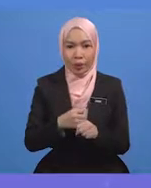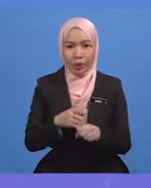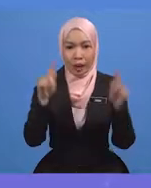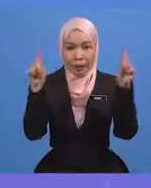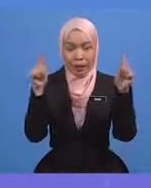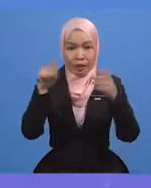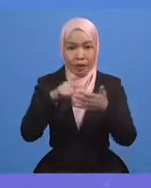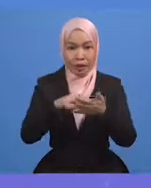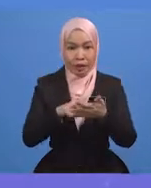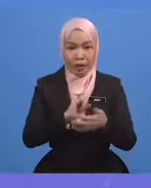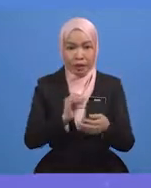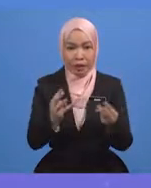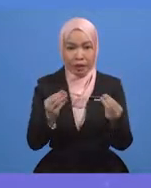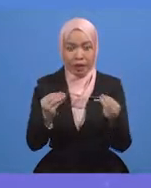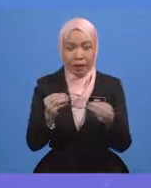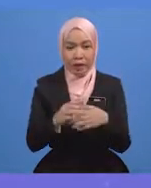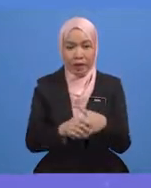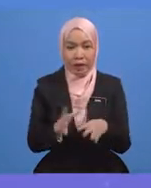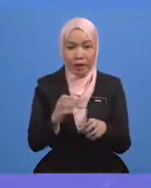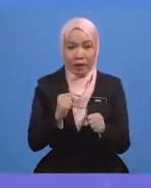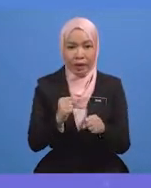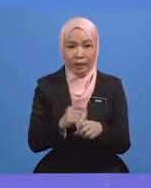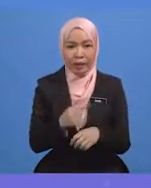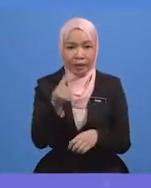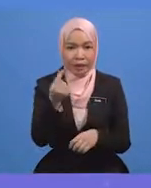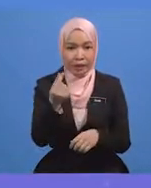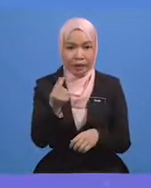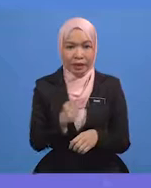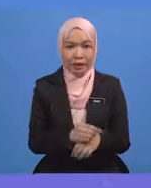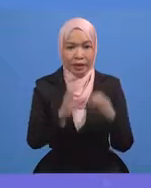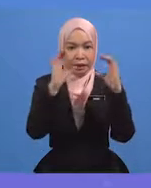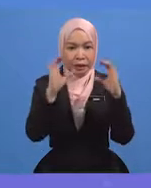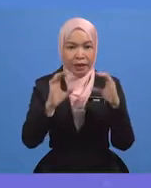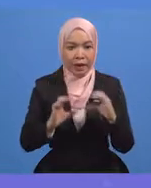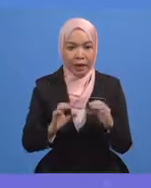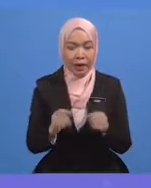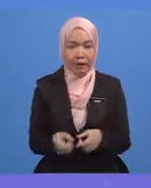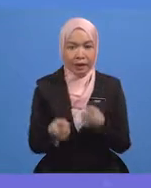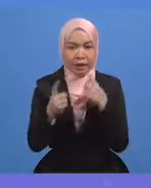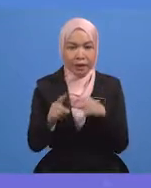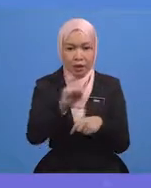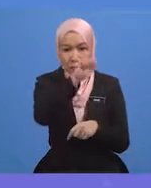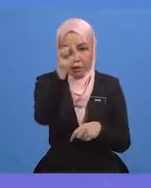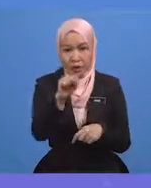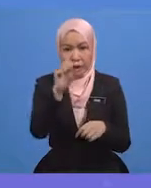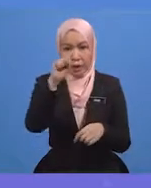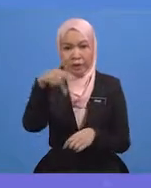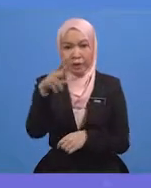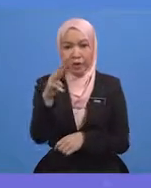ingin menyentuh sedikit tentang teknik menjawab soalan SPM bagi soalan riwayat